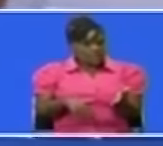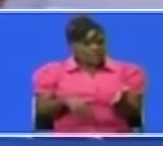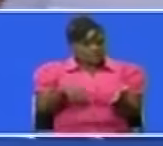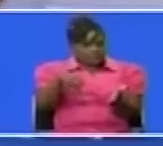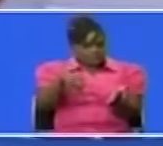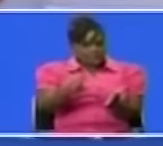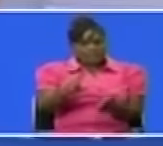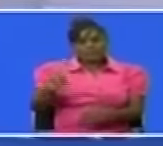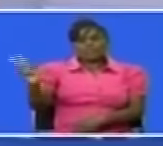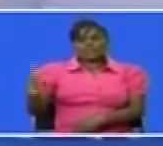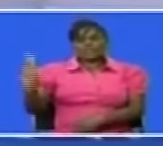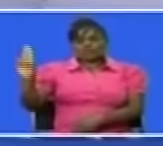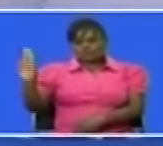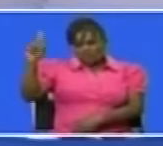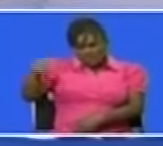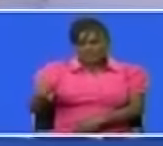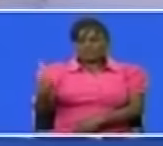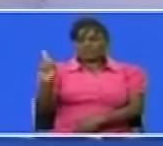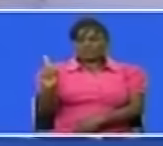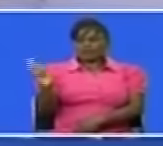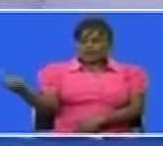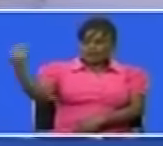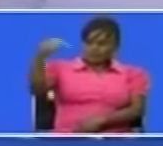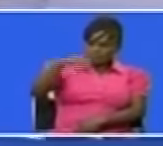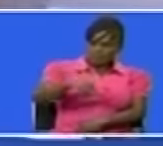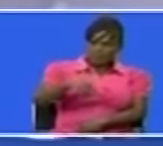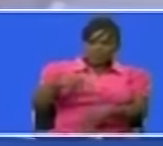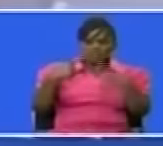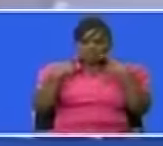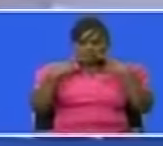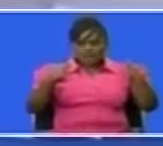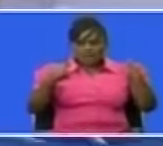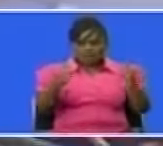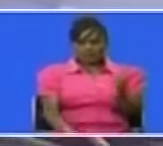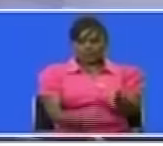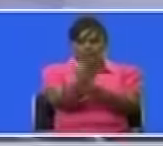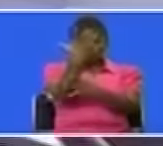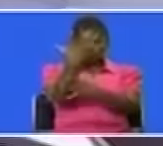Rais Uhuru Kenyatta mwenyewe atakuja kuitangaza hapa.